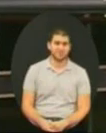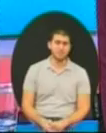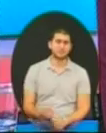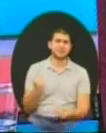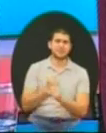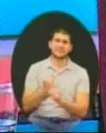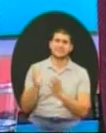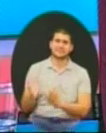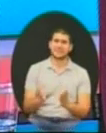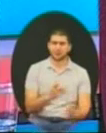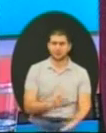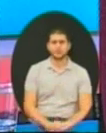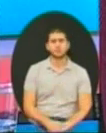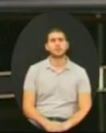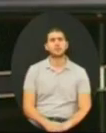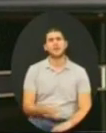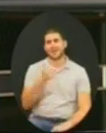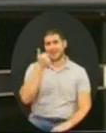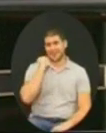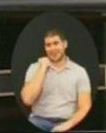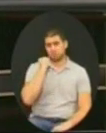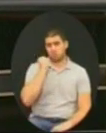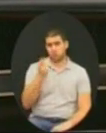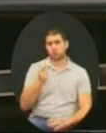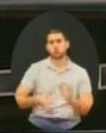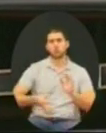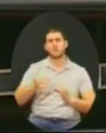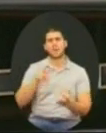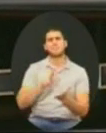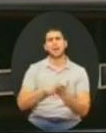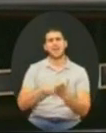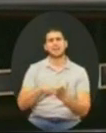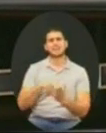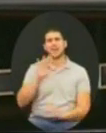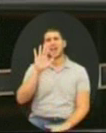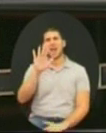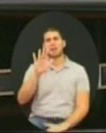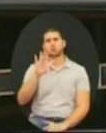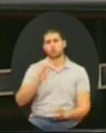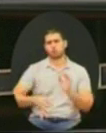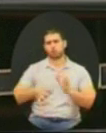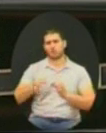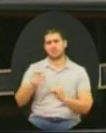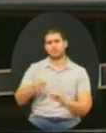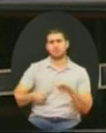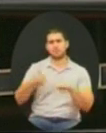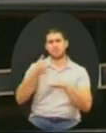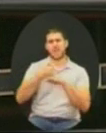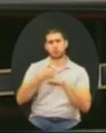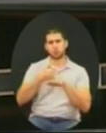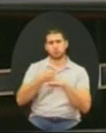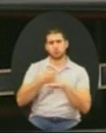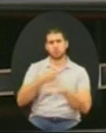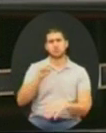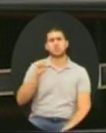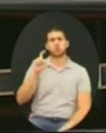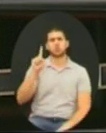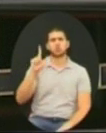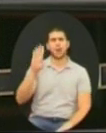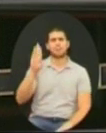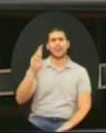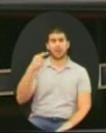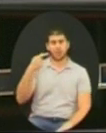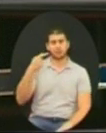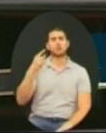לנו סדר. אז ככה, אז בעצם אתמול שופטי בגץ בהרכב של חמישה בראשות סולברג, השופט סולברג,